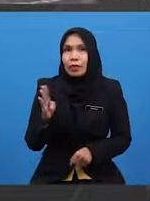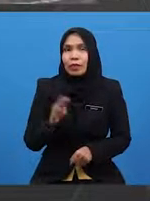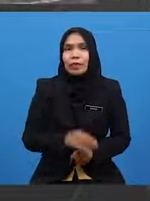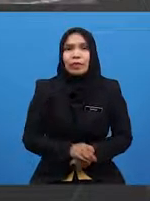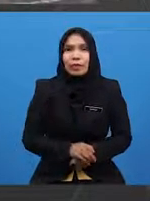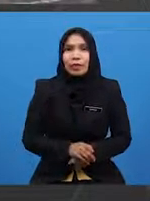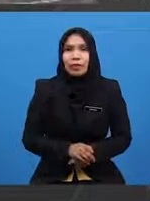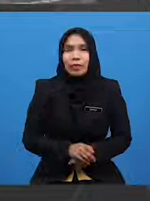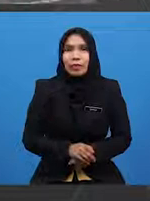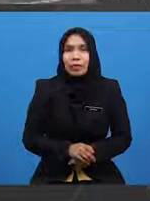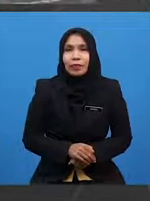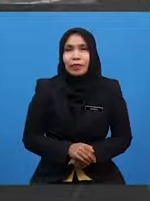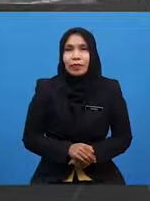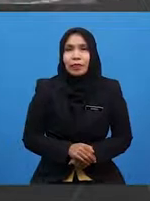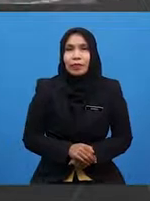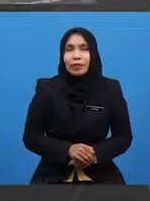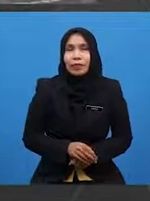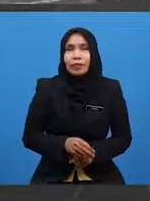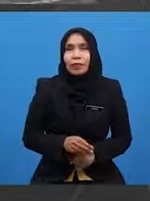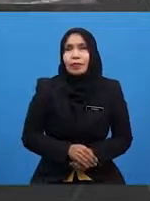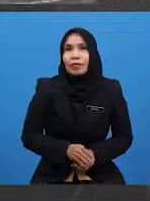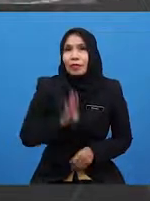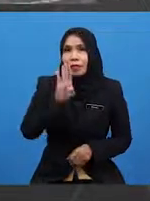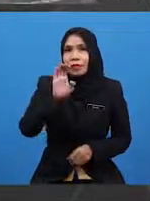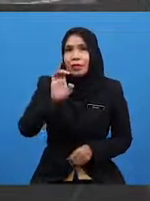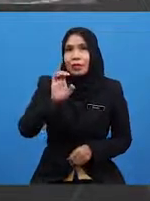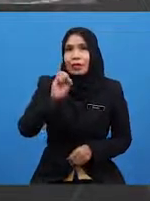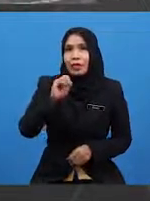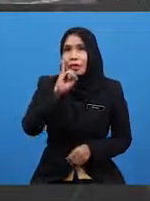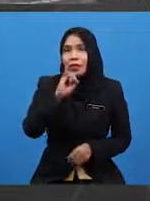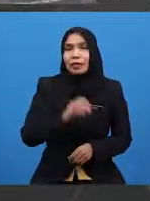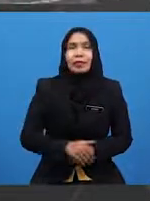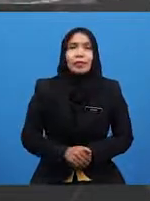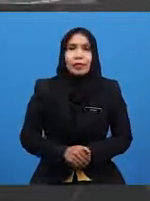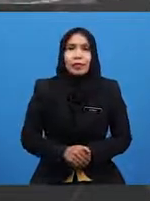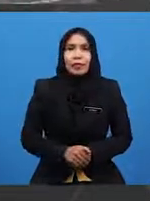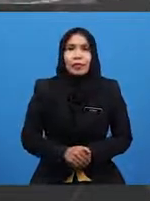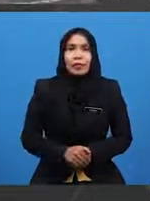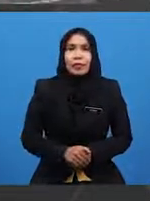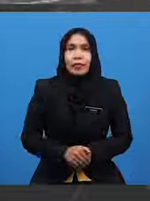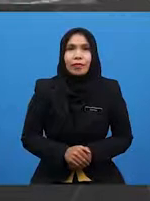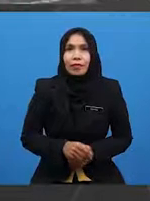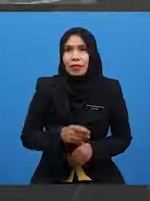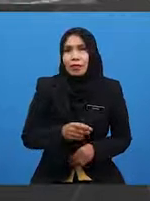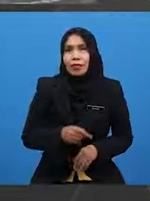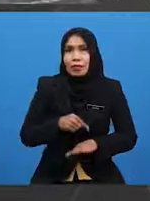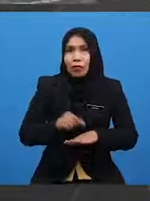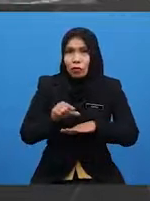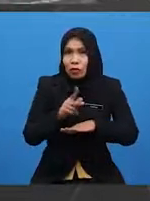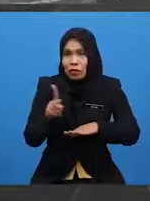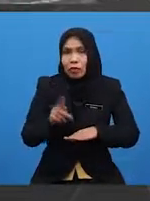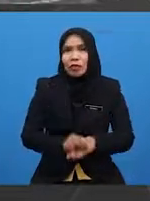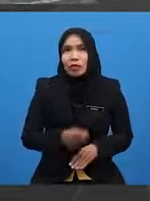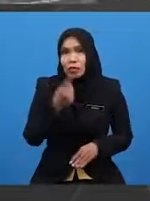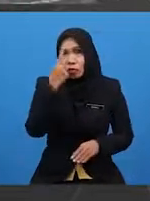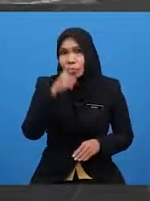kayu. Dawai atau keluli digunakan untuk membuat bahagian dalam dengan bahagian